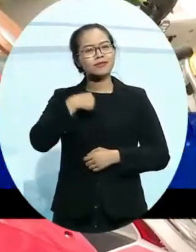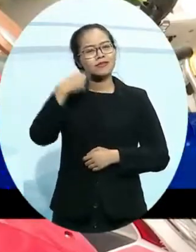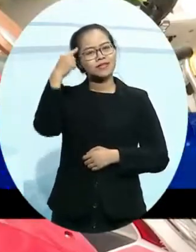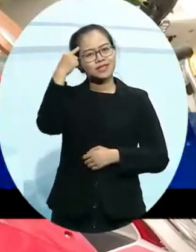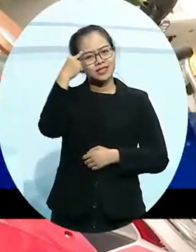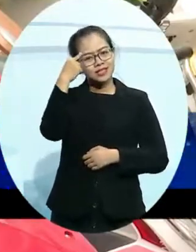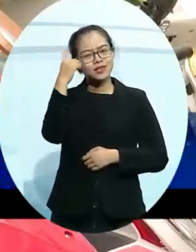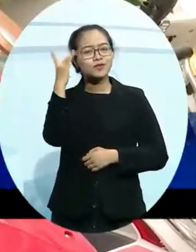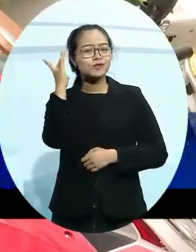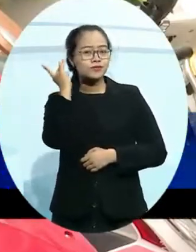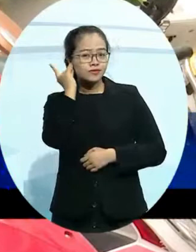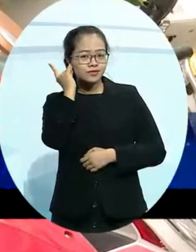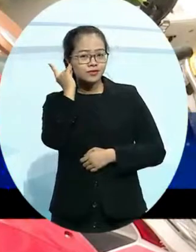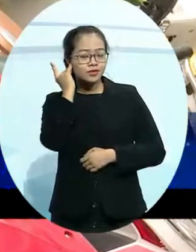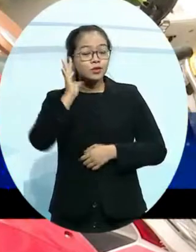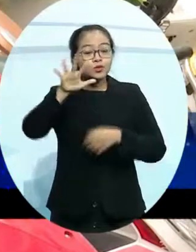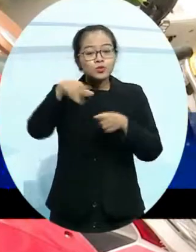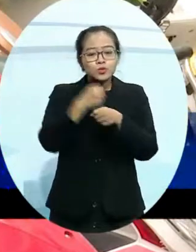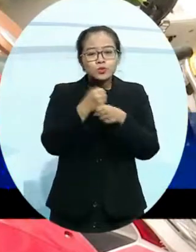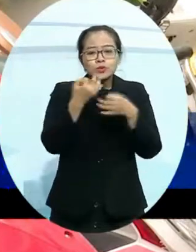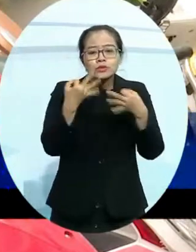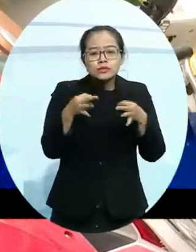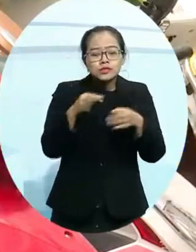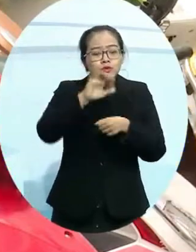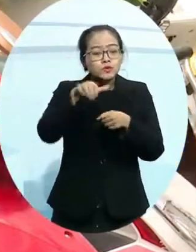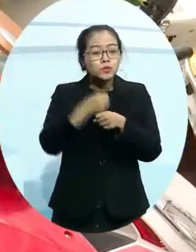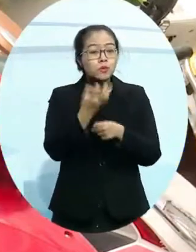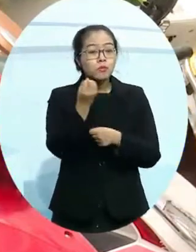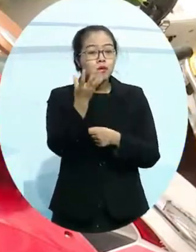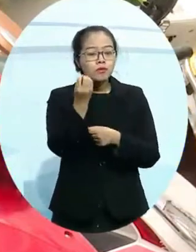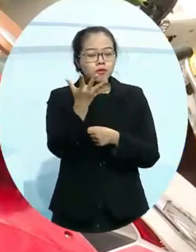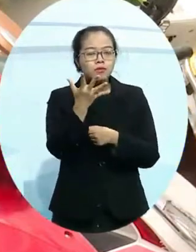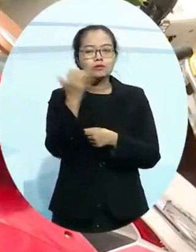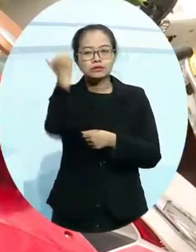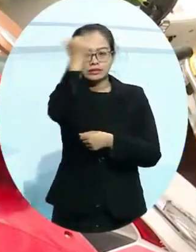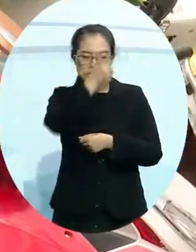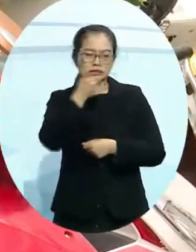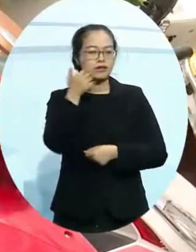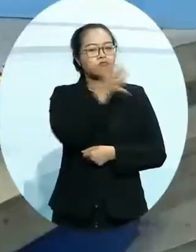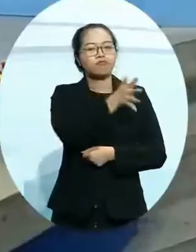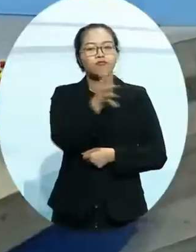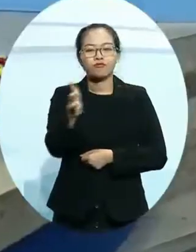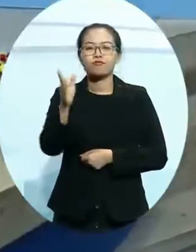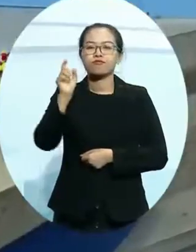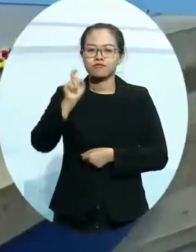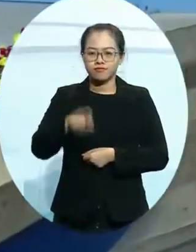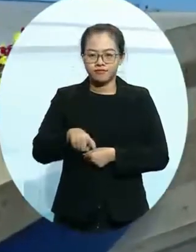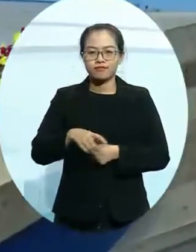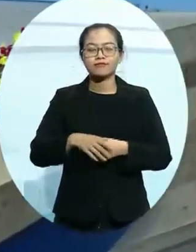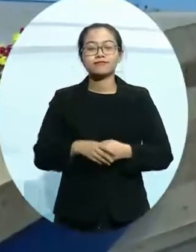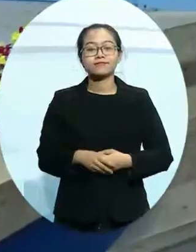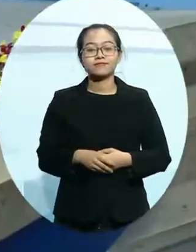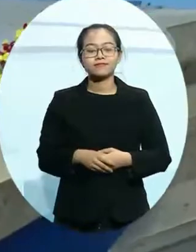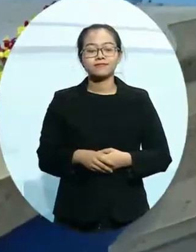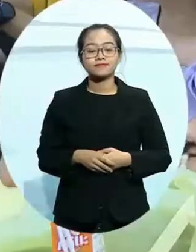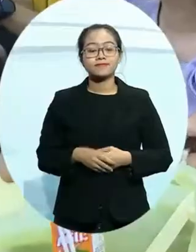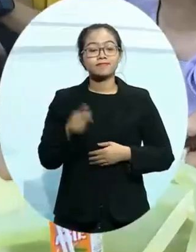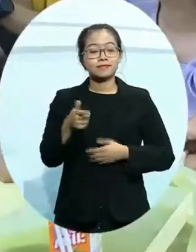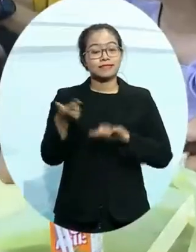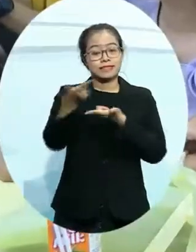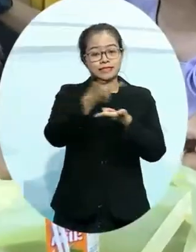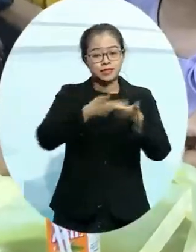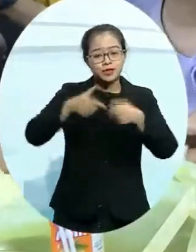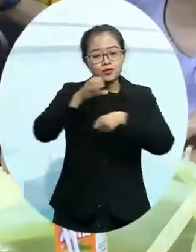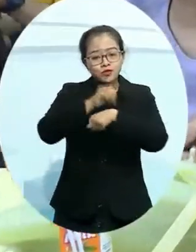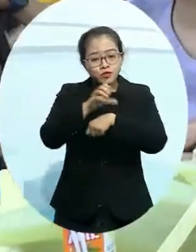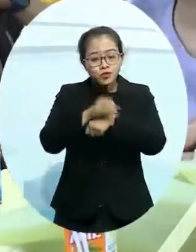phụ nữ ở lứa tuổi nào vẫn có cái đẹp của lứa tuổi đó. Đây cũng là buổi giao lưu, tư vấn